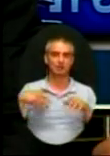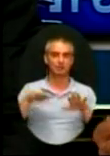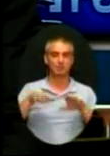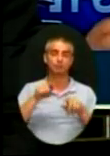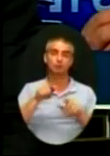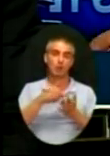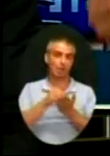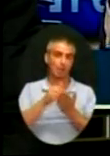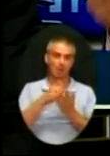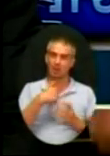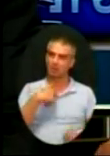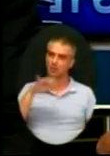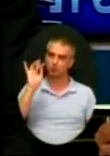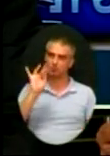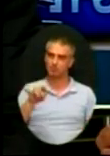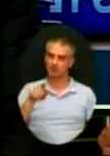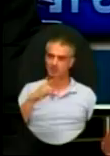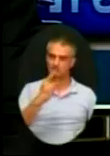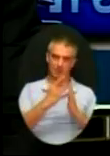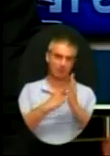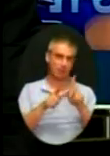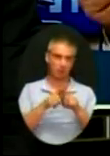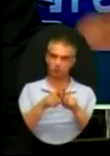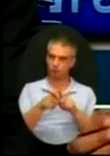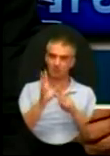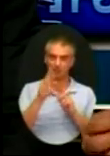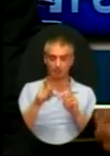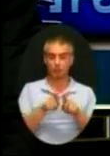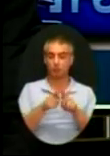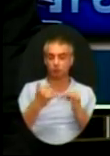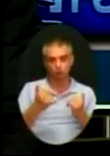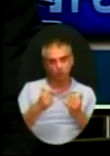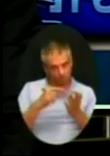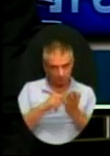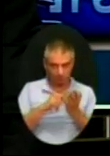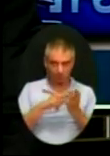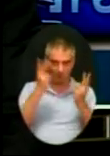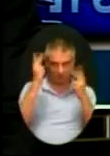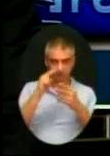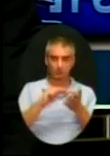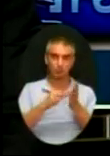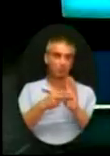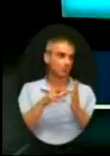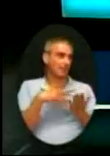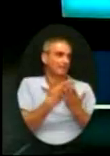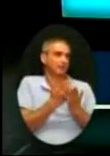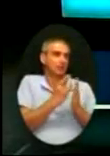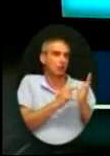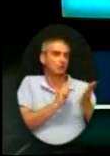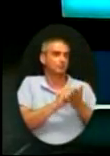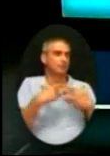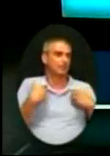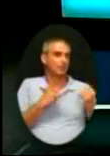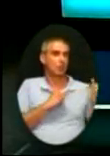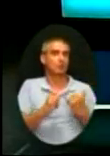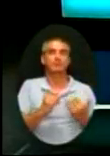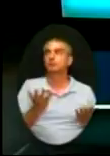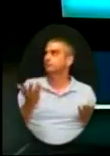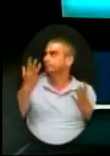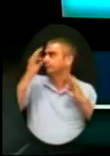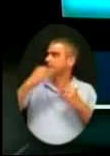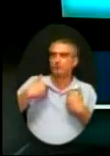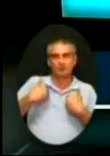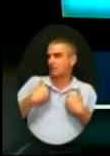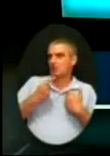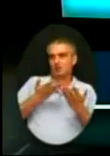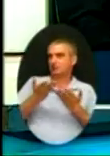הממשלה הזאת. אנחנו מתנגדים לחוק הזה כפי שהוא, גם כפי שהוא וגם בגלל שהוא הסדר פוליטי. אבל זה הצעת חוק שהביאו ממשרד הביטחון. עם כל הכבוד,